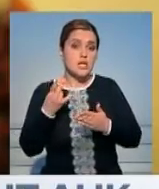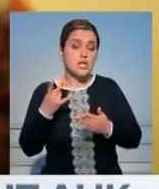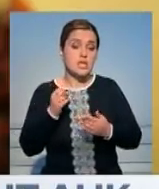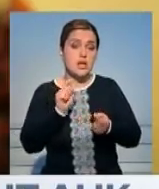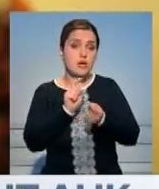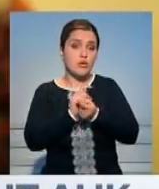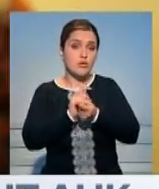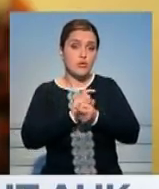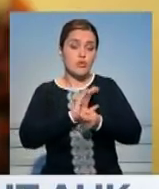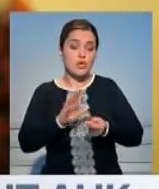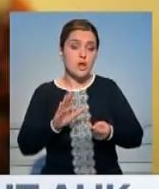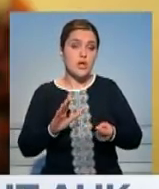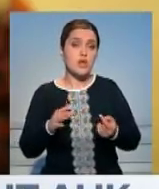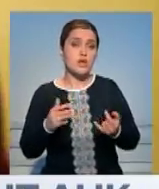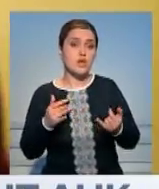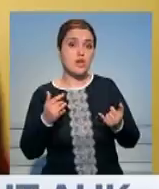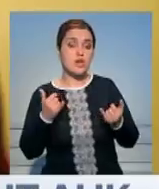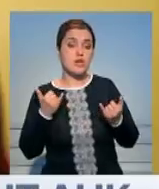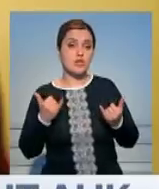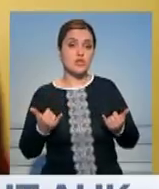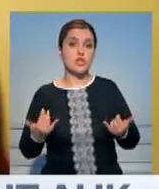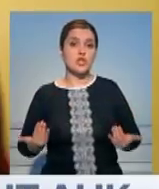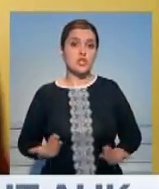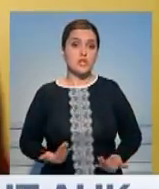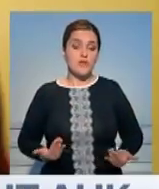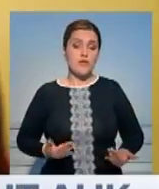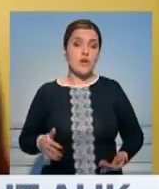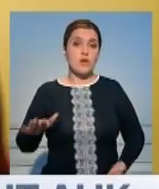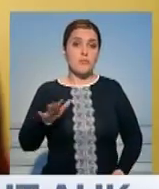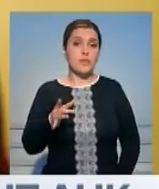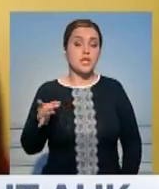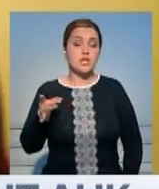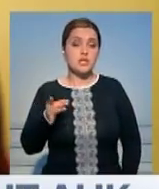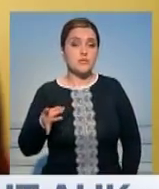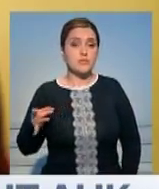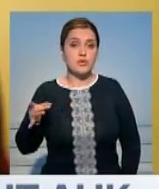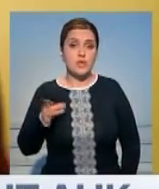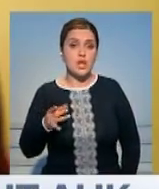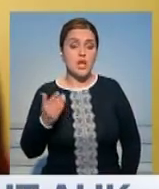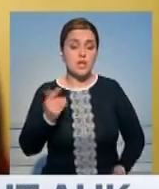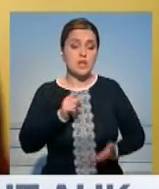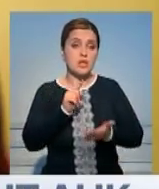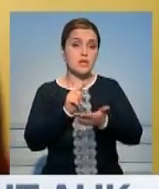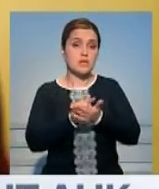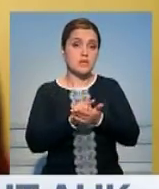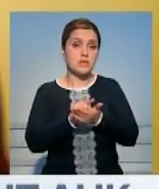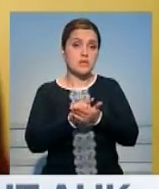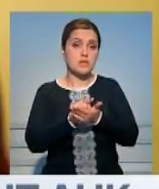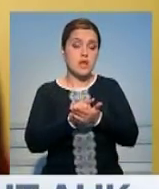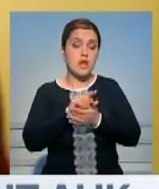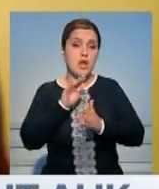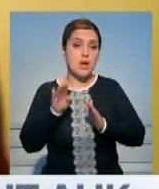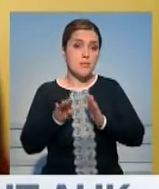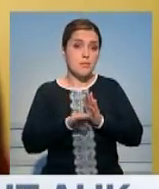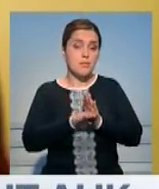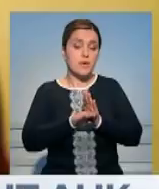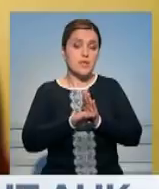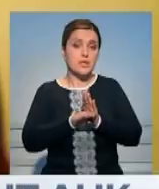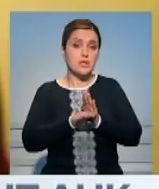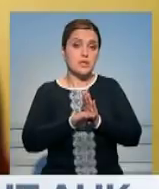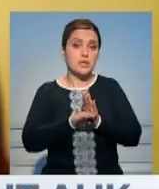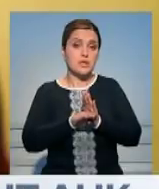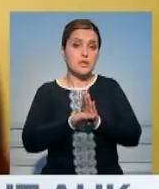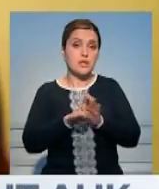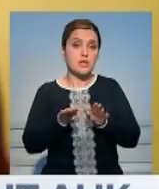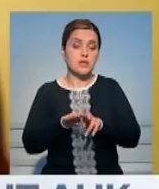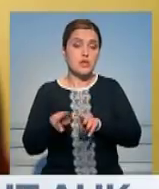проживают, этнокультурное объединение, которое есть в республике, они, конечно, находятся под такой,